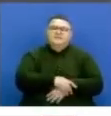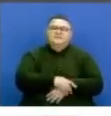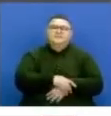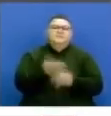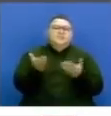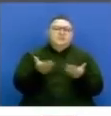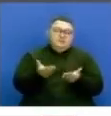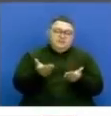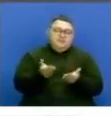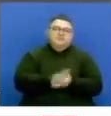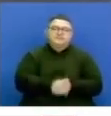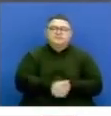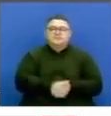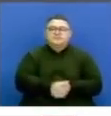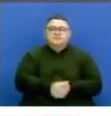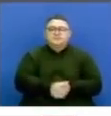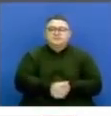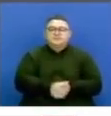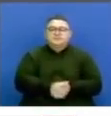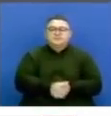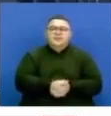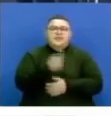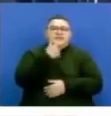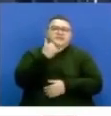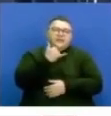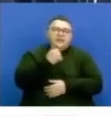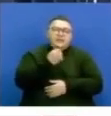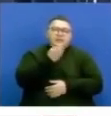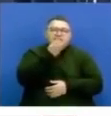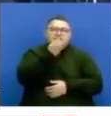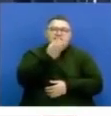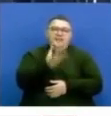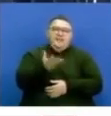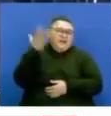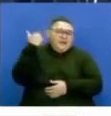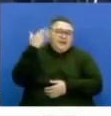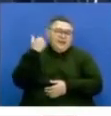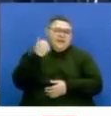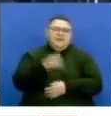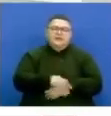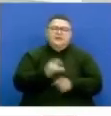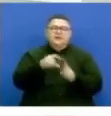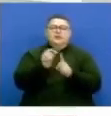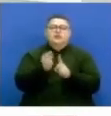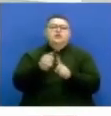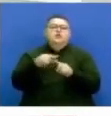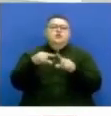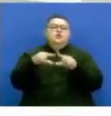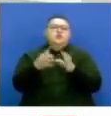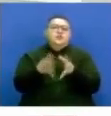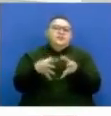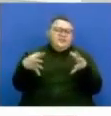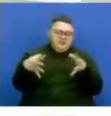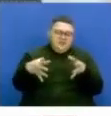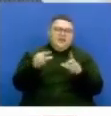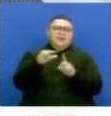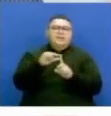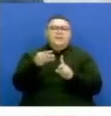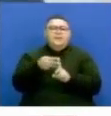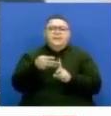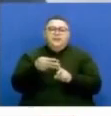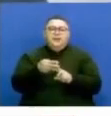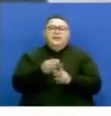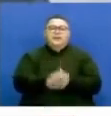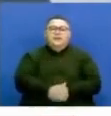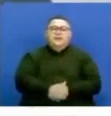ini adalah merupakan seperti yang tadi disampaikan oleh Duta Besar RI untuk PBB, di